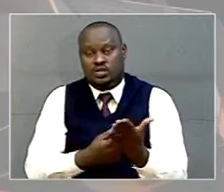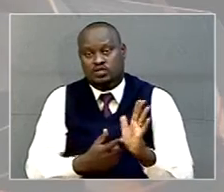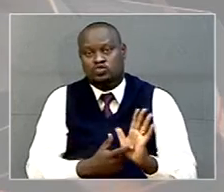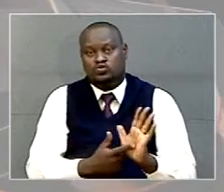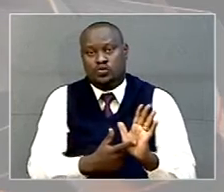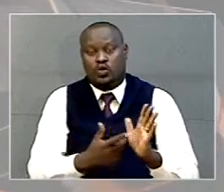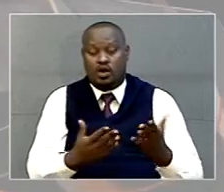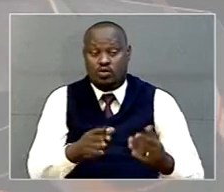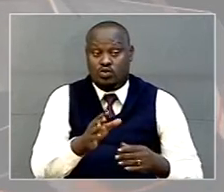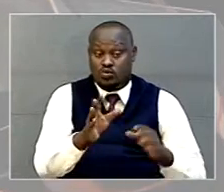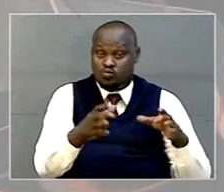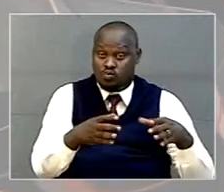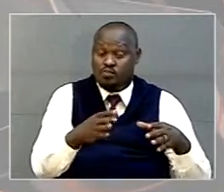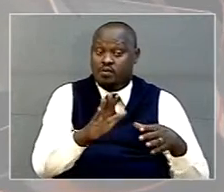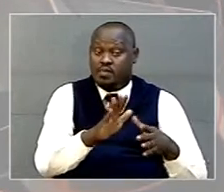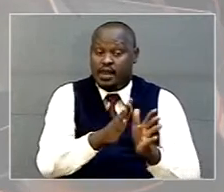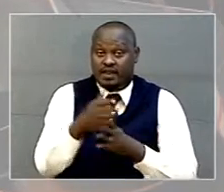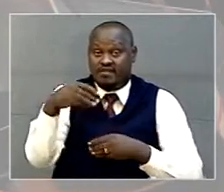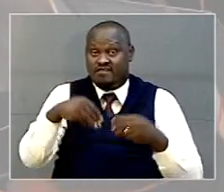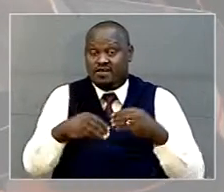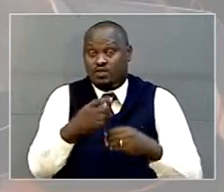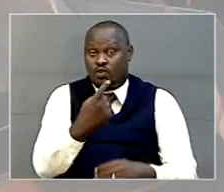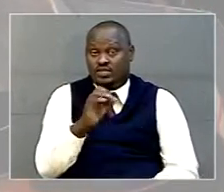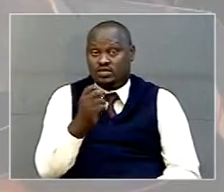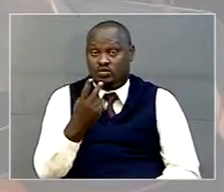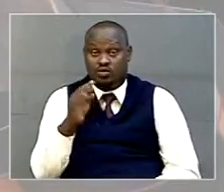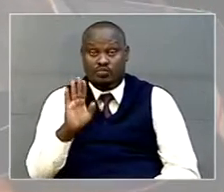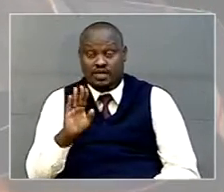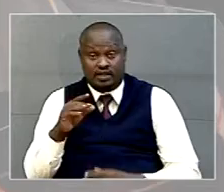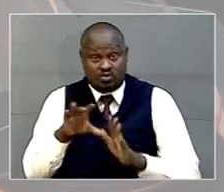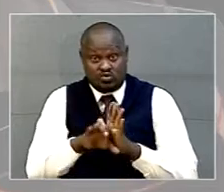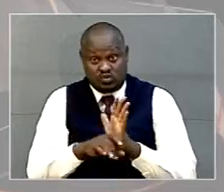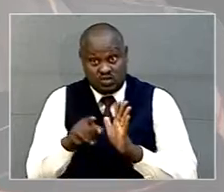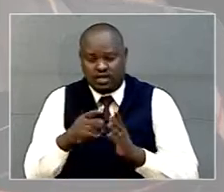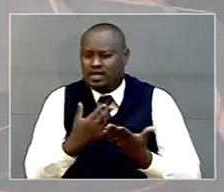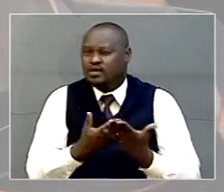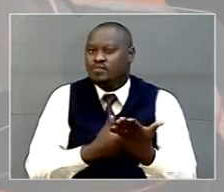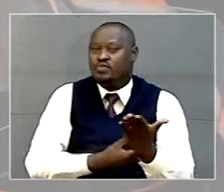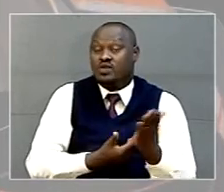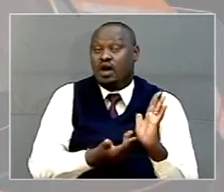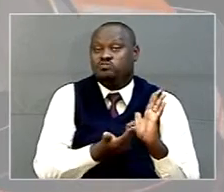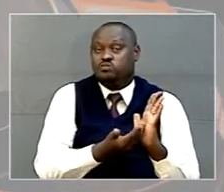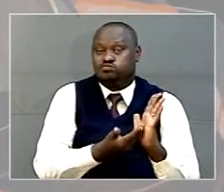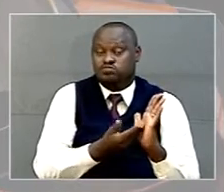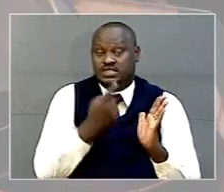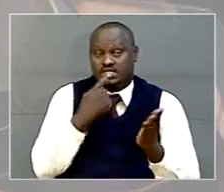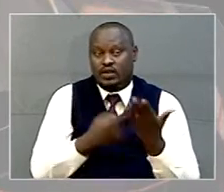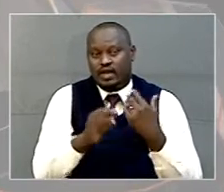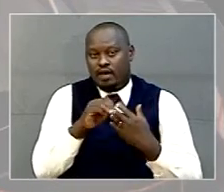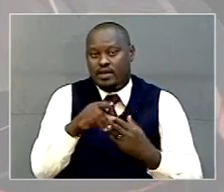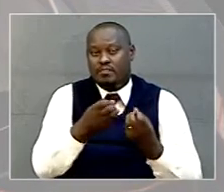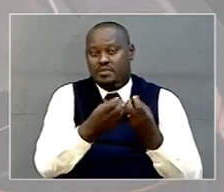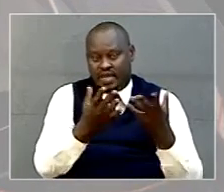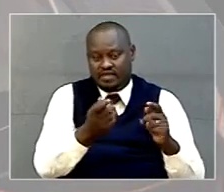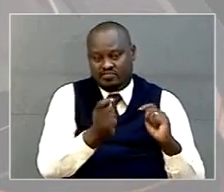ababaka gebagenda okulonda mu kukawairo 12 ba musemateeka era okusinzira kwa report eno namutayika ababaka abasinga bawagira enongo